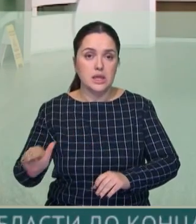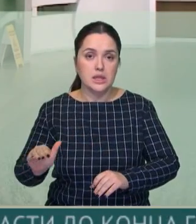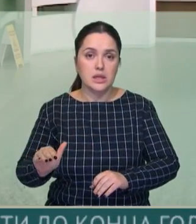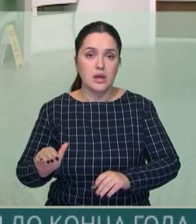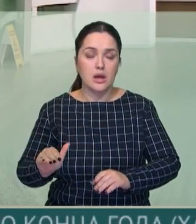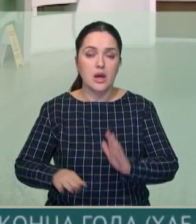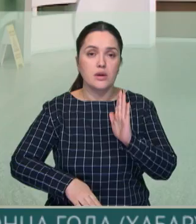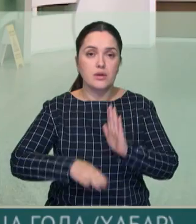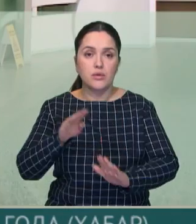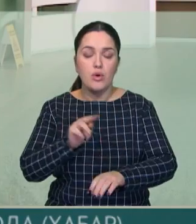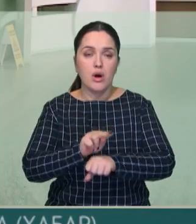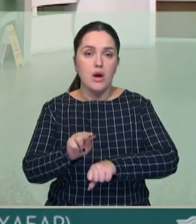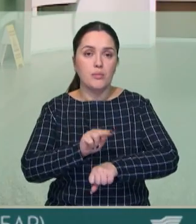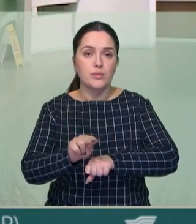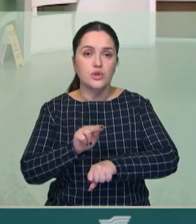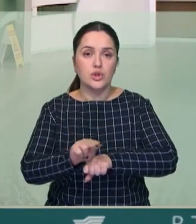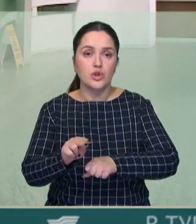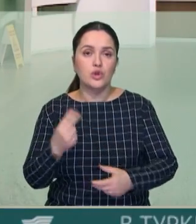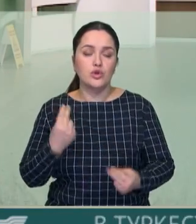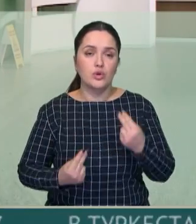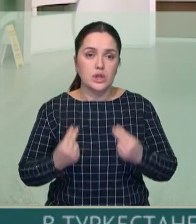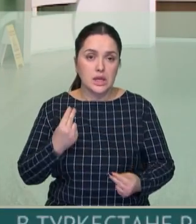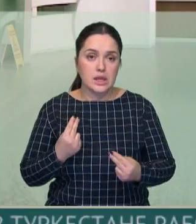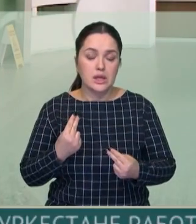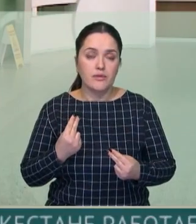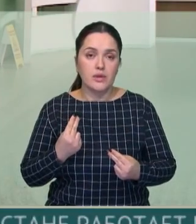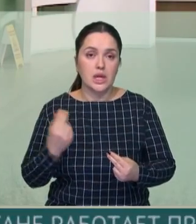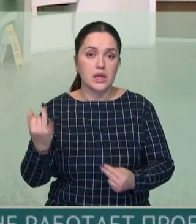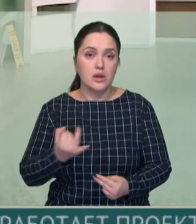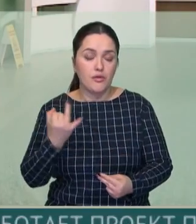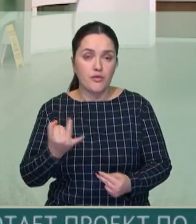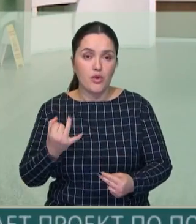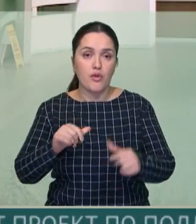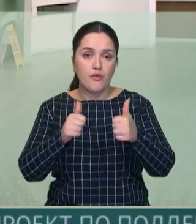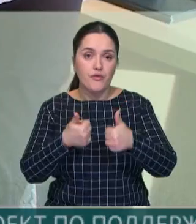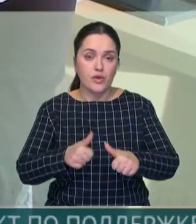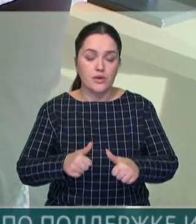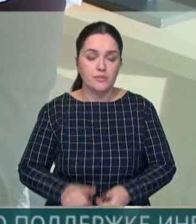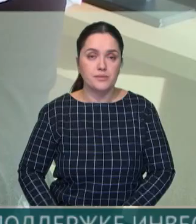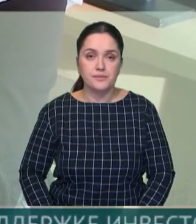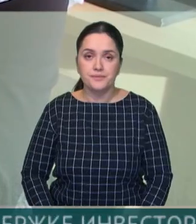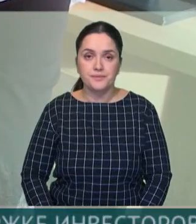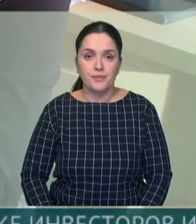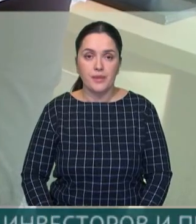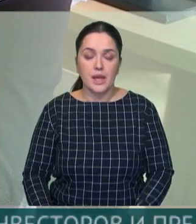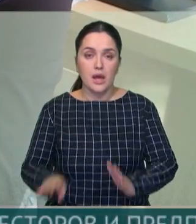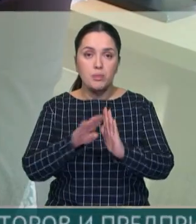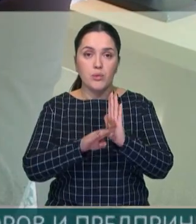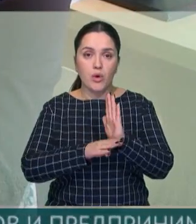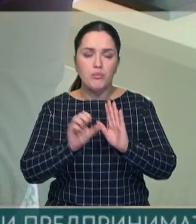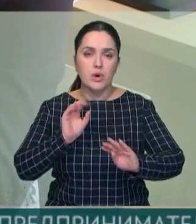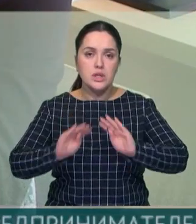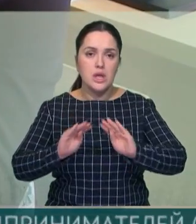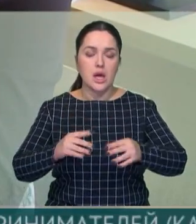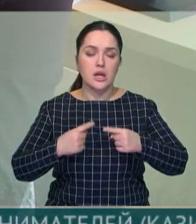будут обучаться именно в шуточной игровой форме, элементам азам программирования. В этой программе можно создавать